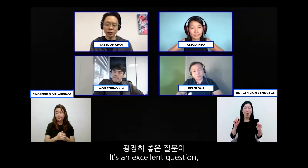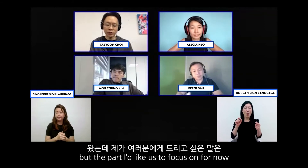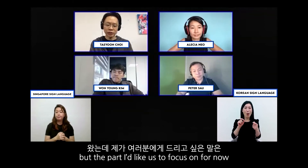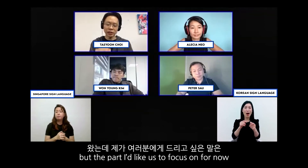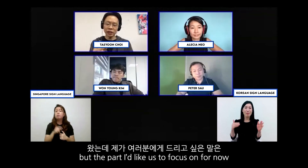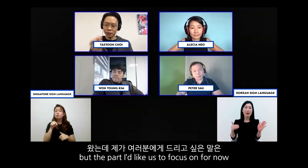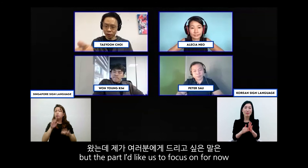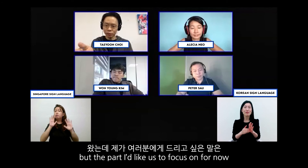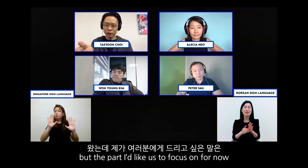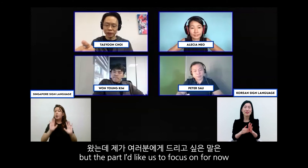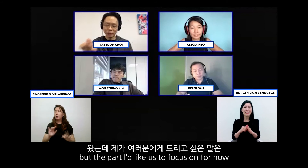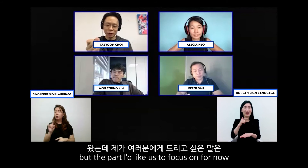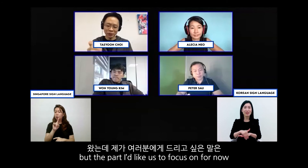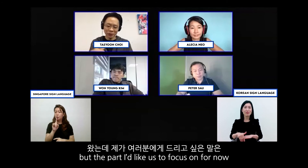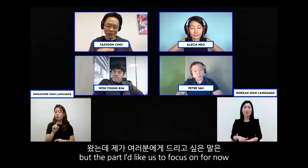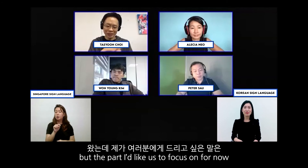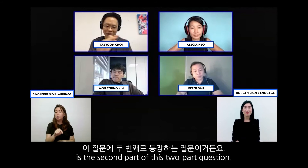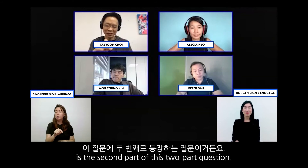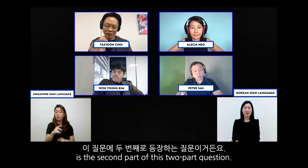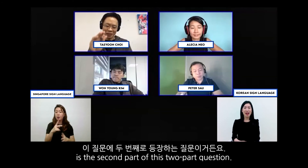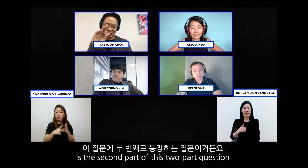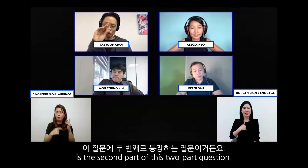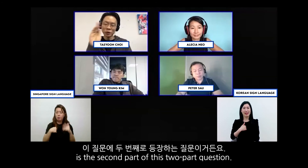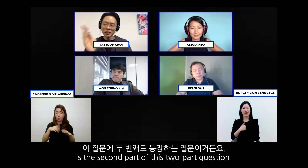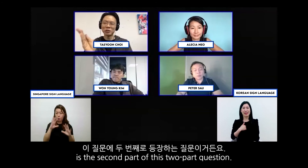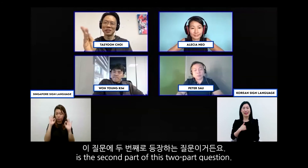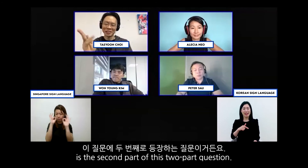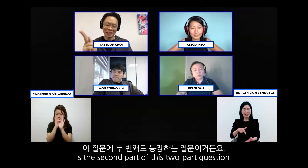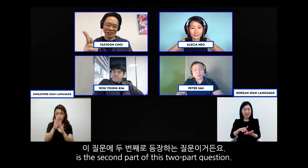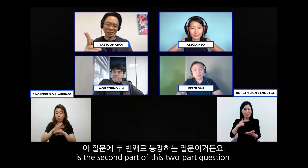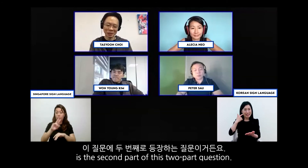좋은 질문이었는데 제가 여러분에게 드리고 싶은 거는 이 질문에